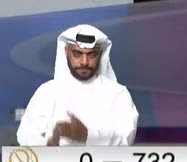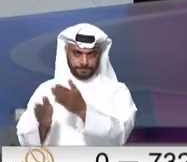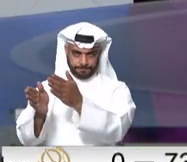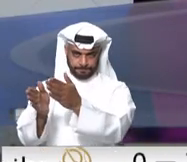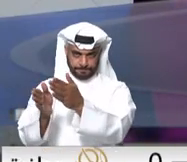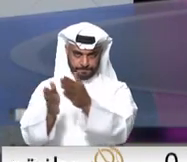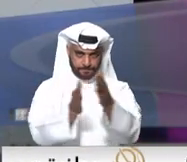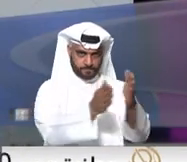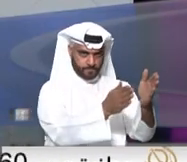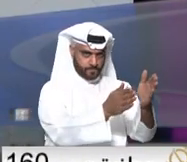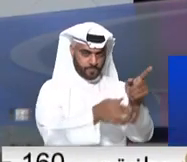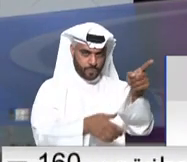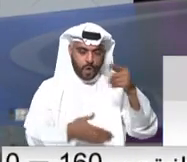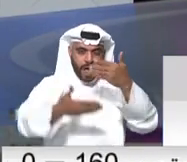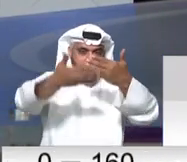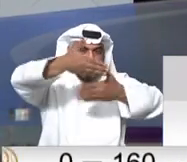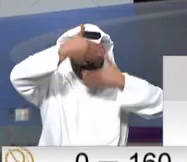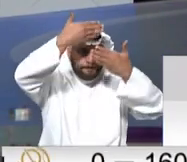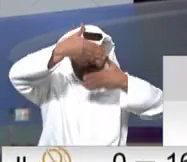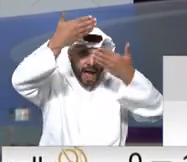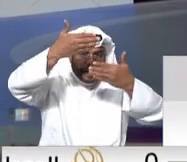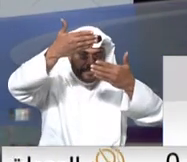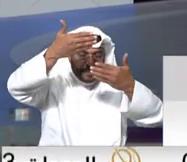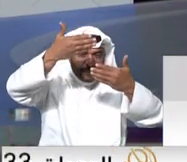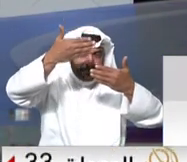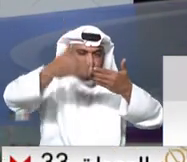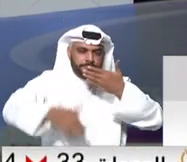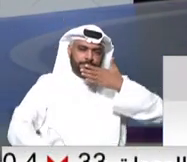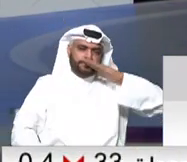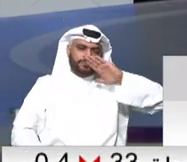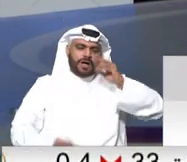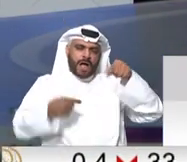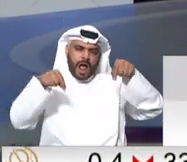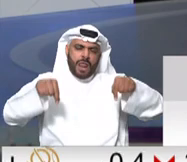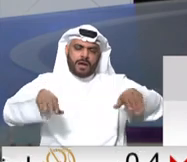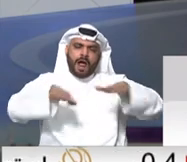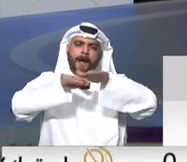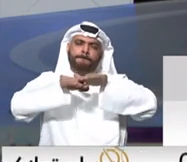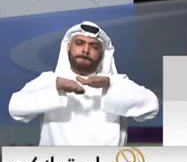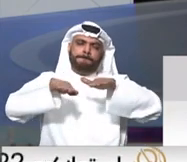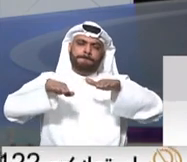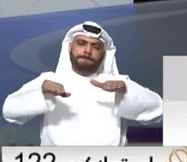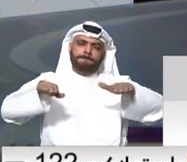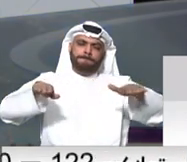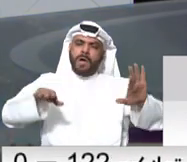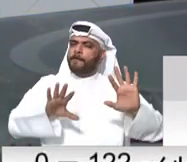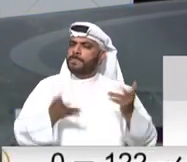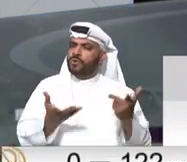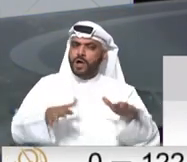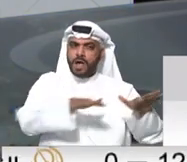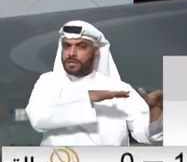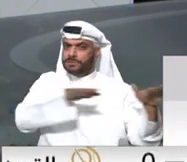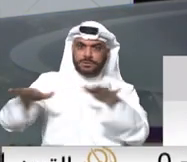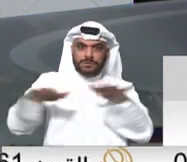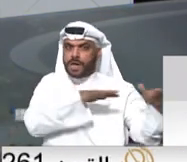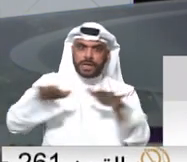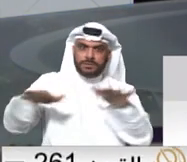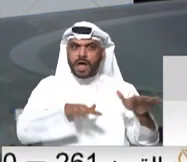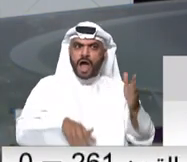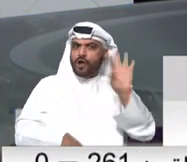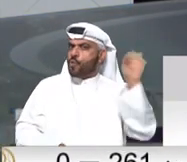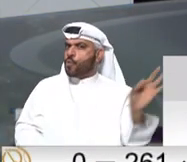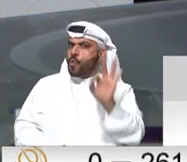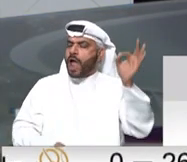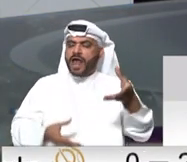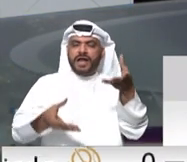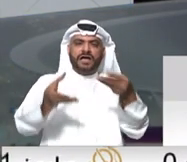وإلى المغرب، حيث بدأت الحياة تعود تدريجيا إلى طبيعتها في المناطق المتضررة جراء الزلزال المدمر الذي